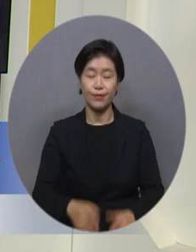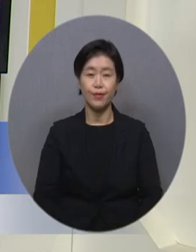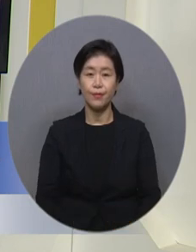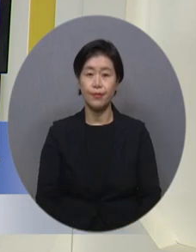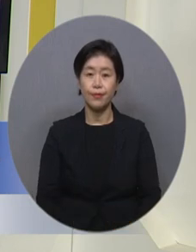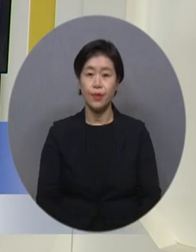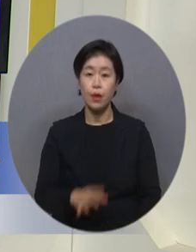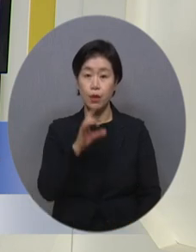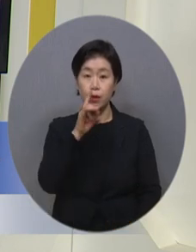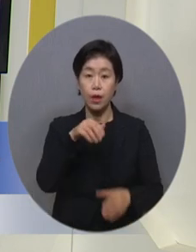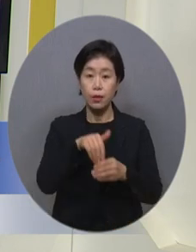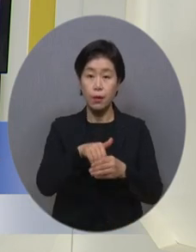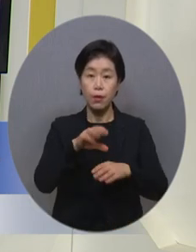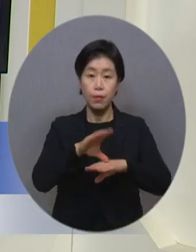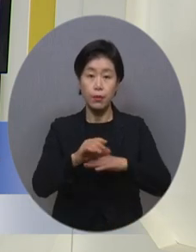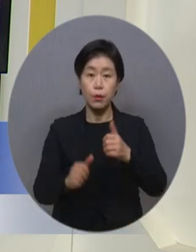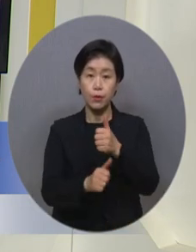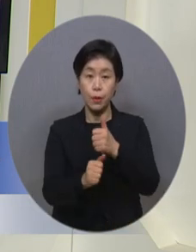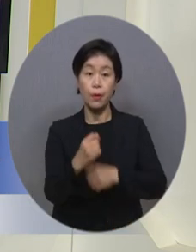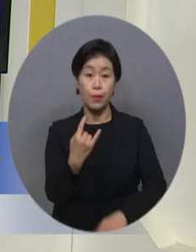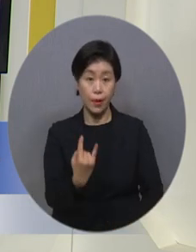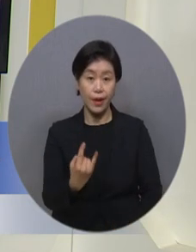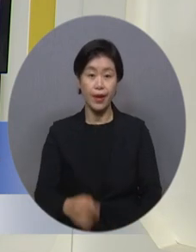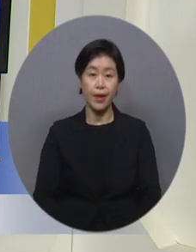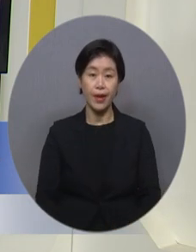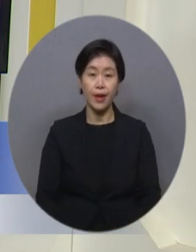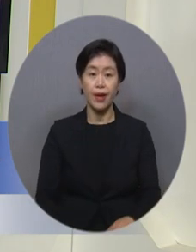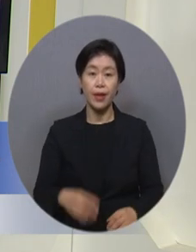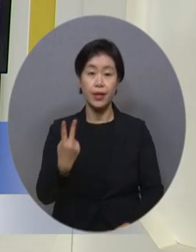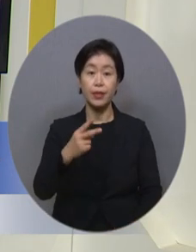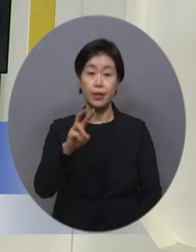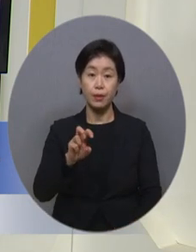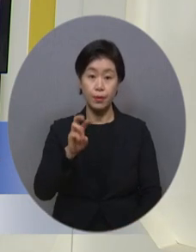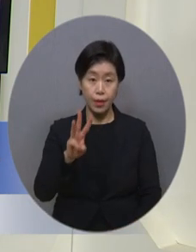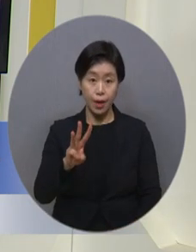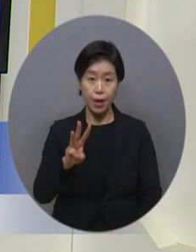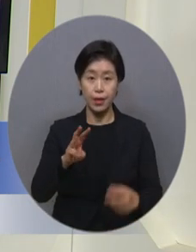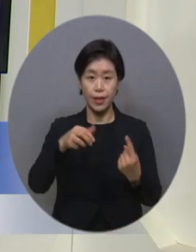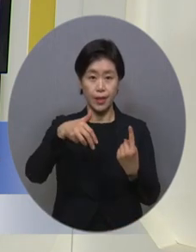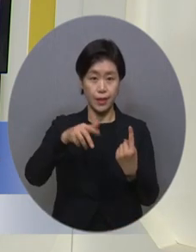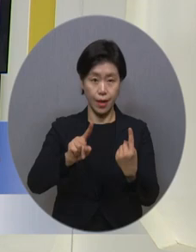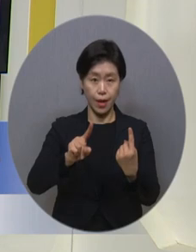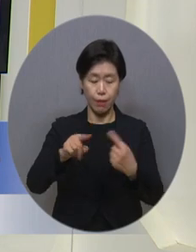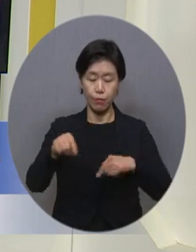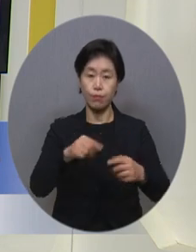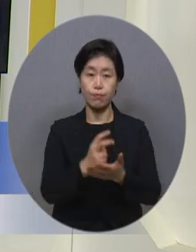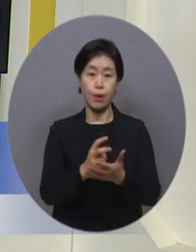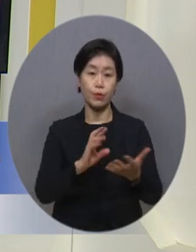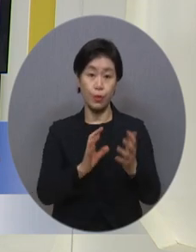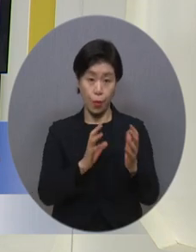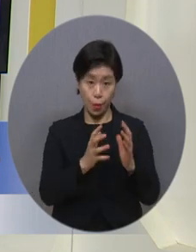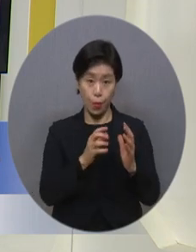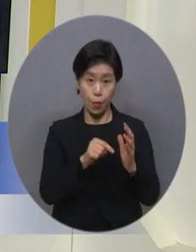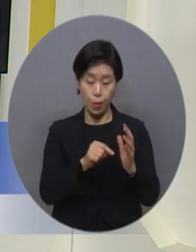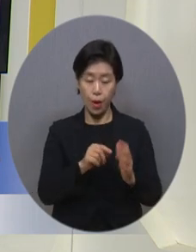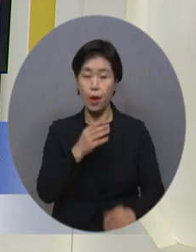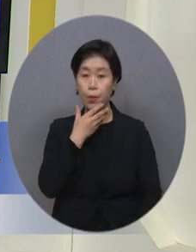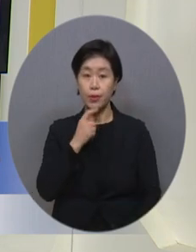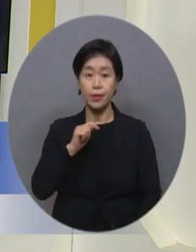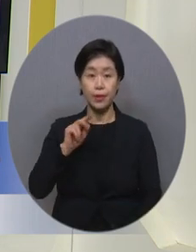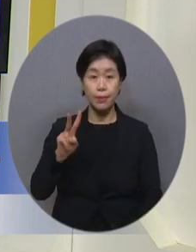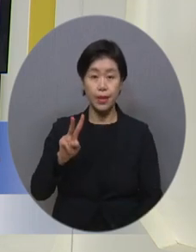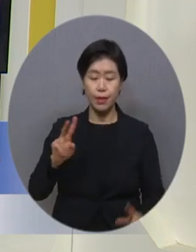중앙선거 방송 토론위원회 2023년 제1차 정책 토론회가이 복지tv에서